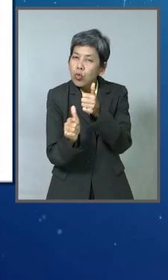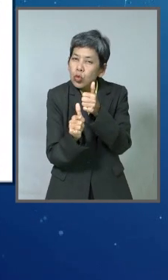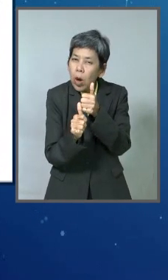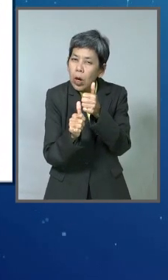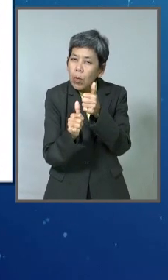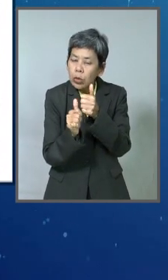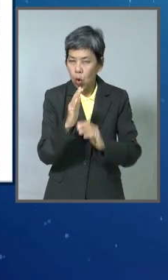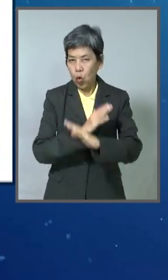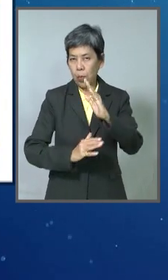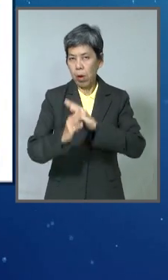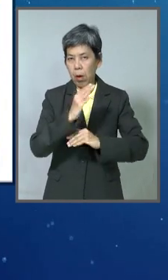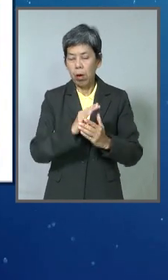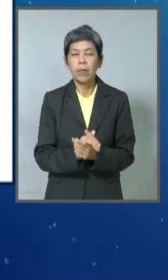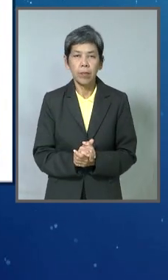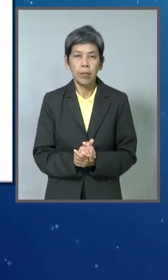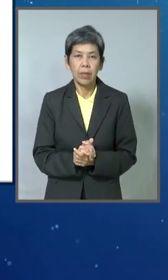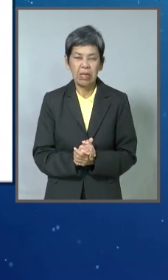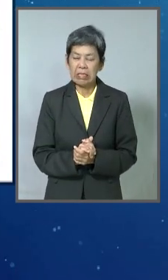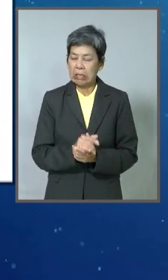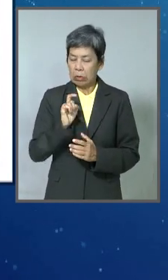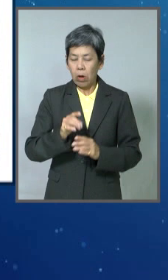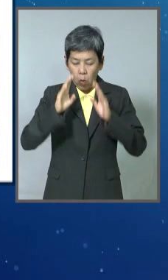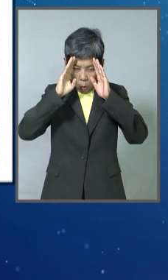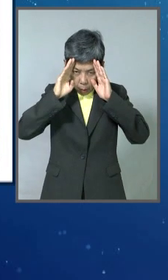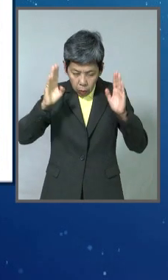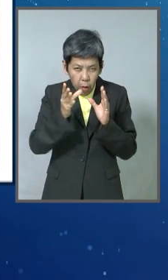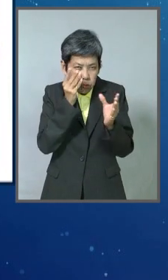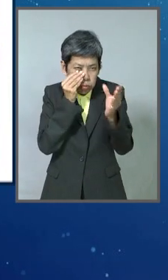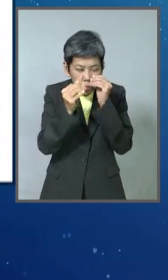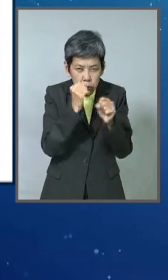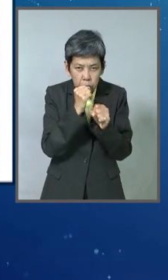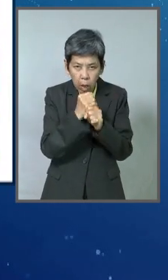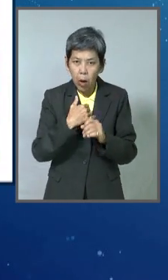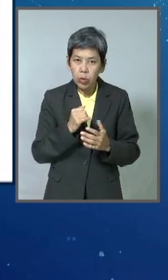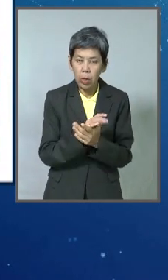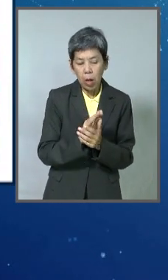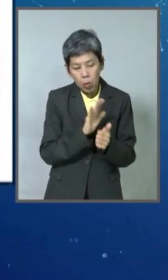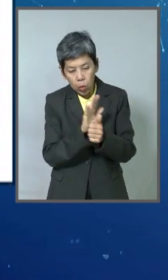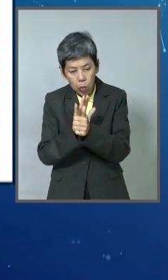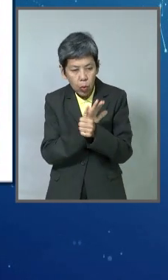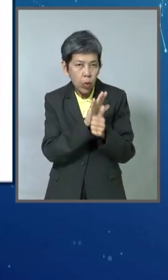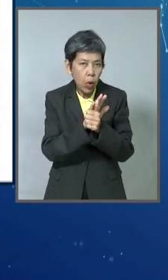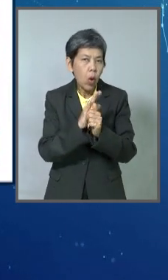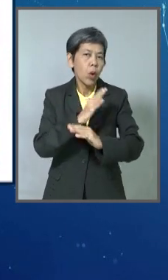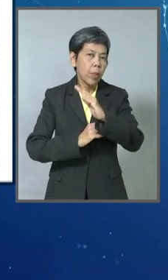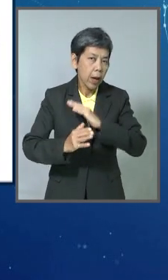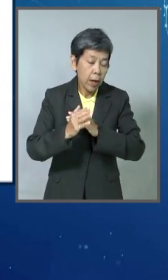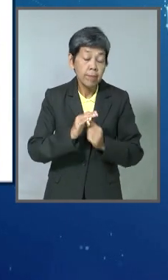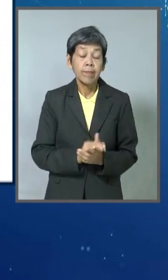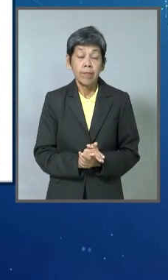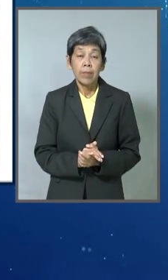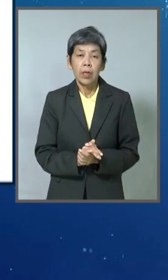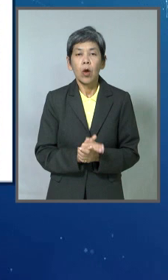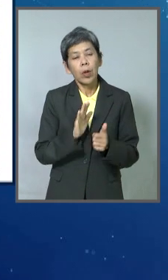ผู้ช่วยคนพิการอันนี้จะต้องมีความรู้เพราะว่ามีหน้าที่ในการเ ที่ต้องดูแลลูกค้าของตัวเอง ค ่ะ